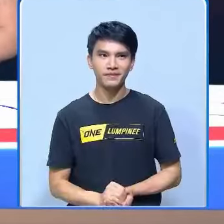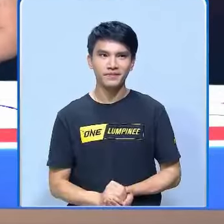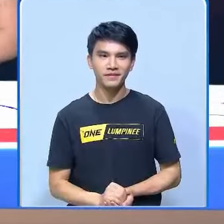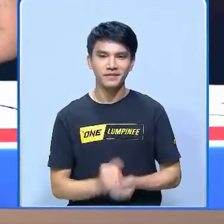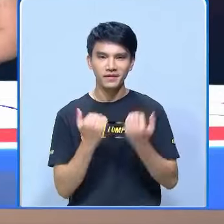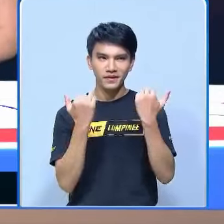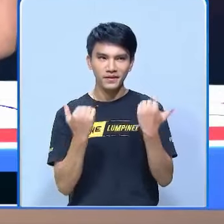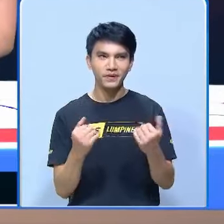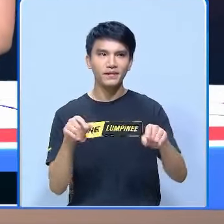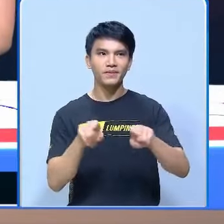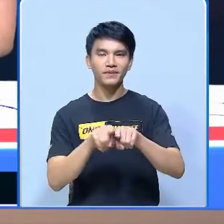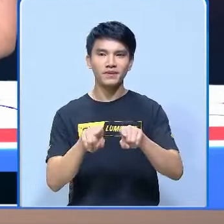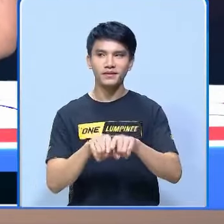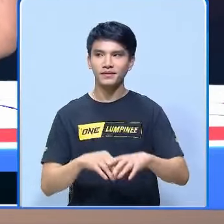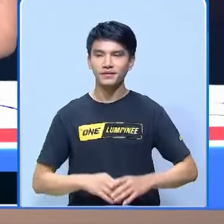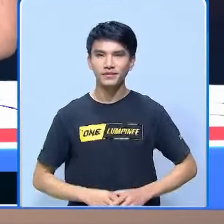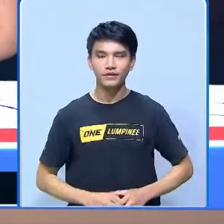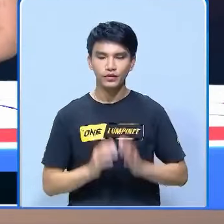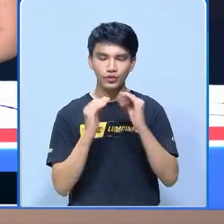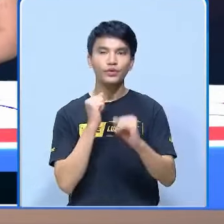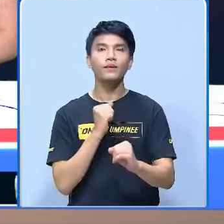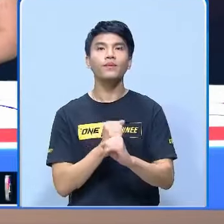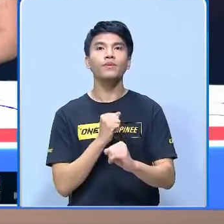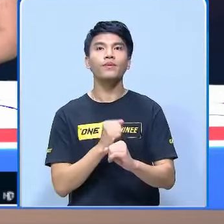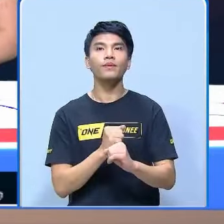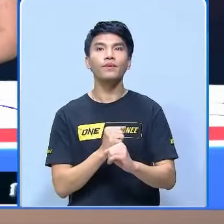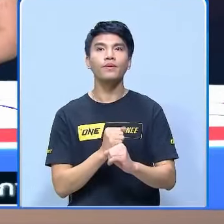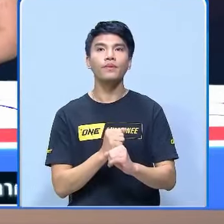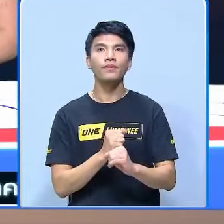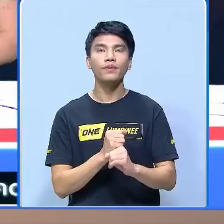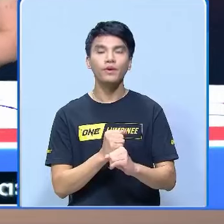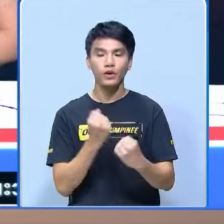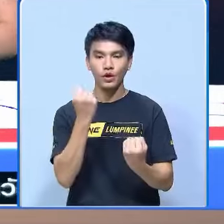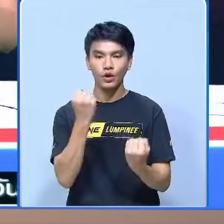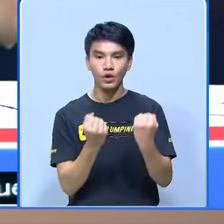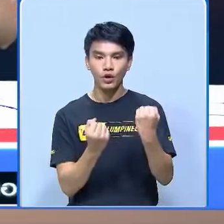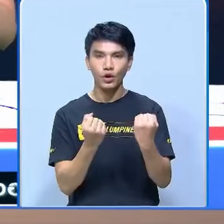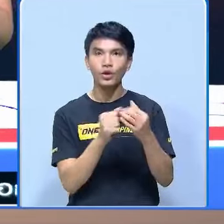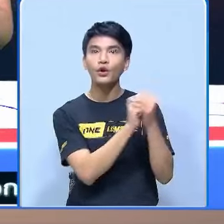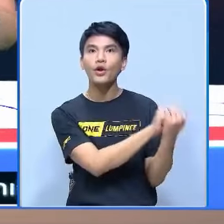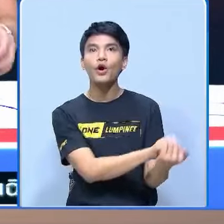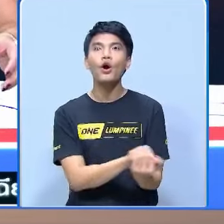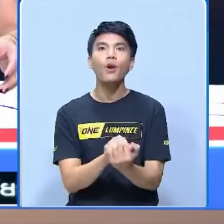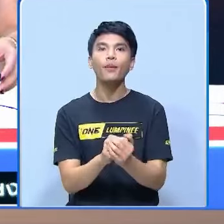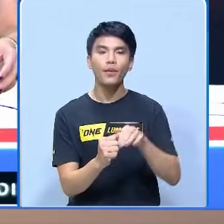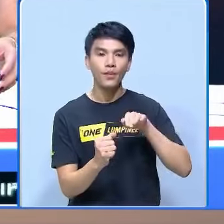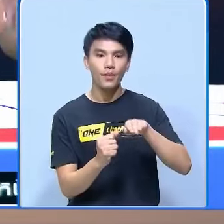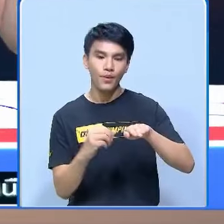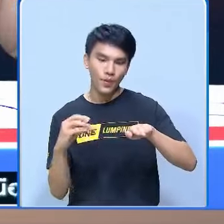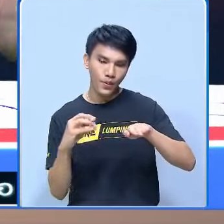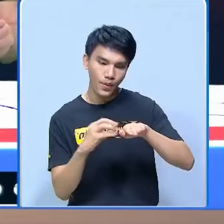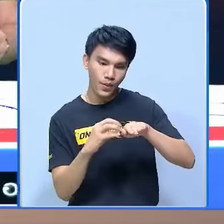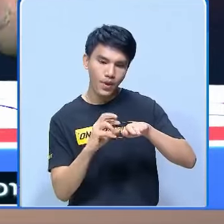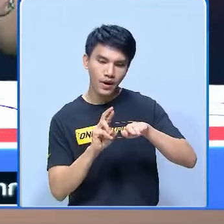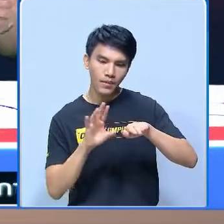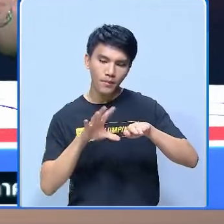อันนี้ก็ระทึกเหมือนกันค่ะคุณผู้ชมคือมีคนงานเนี่ยไปเสียบไฟชาร์จแบตเตอรี่เป็นรถกอล์ฟคือเป็นรถกอล์ฟไฟฟ้าแล้วปรากฏว่าระบบเนี่ย